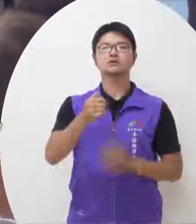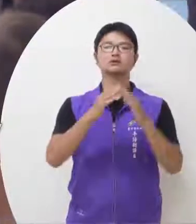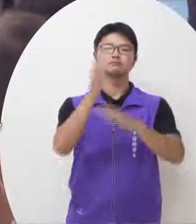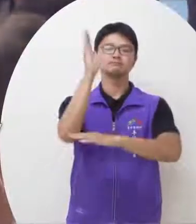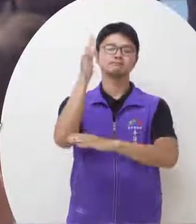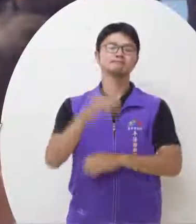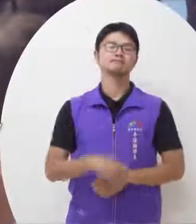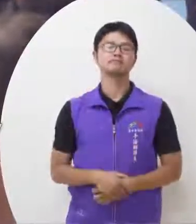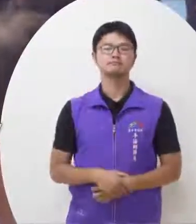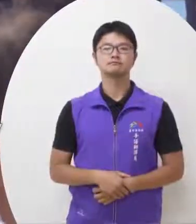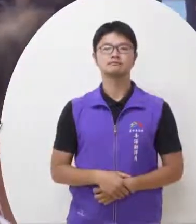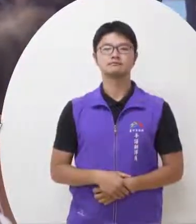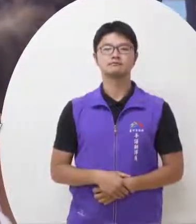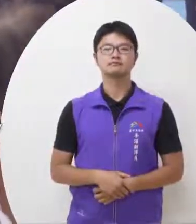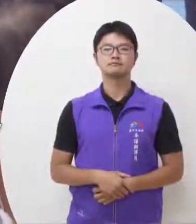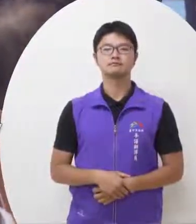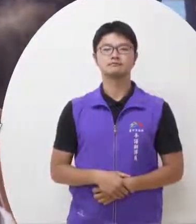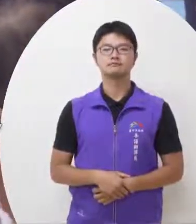那